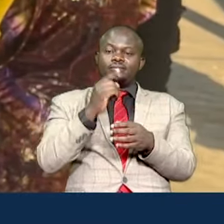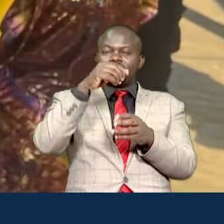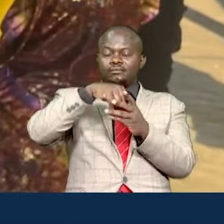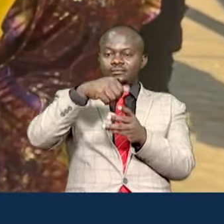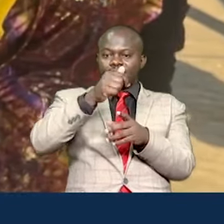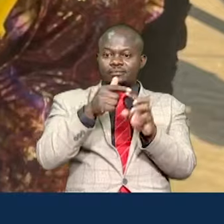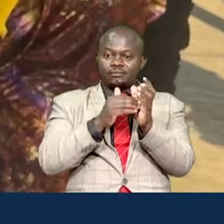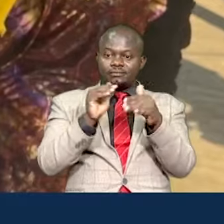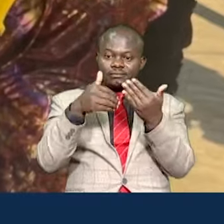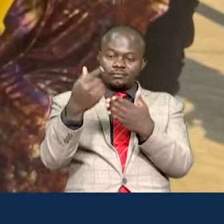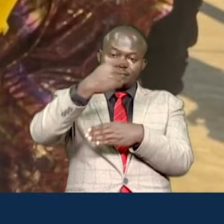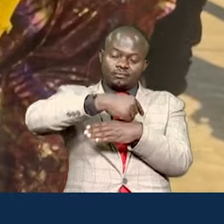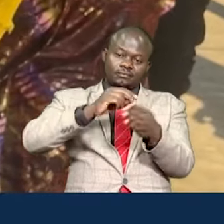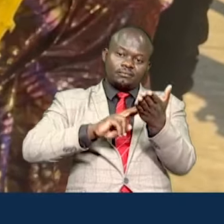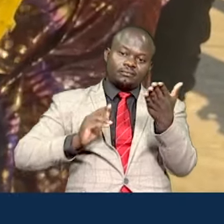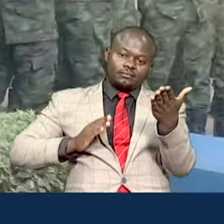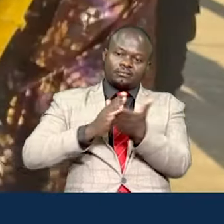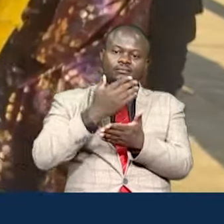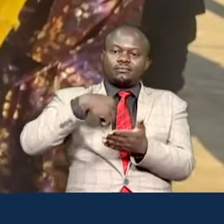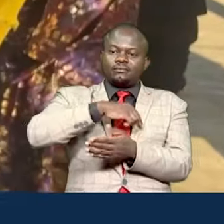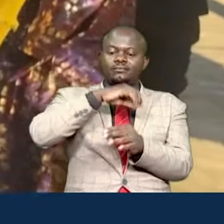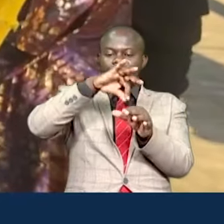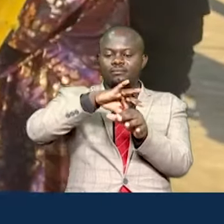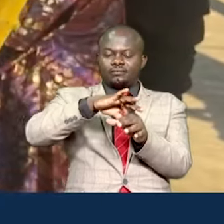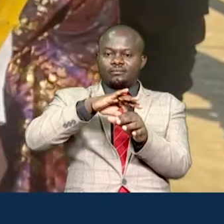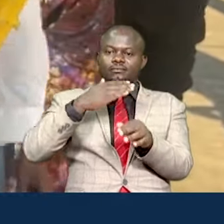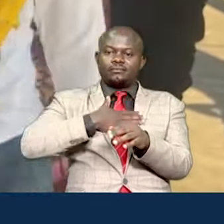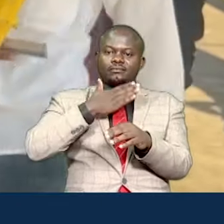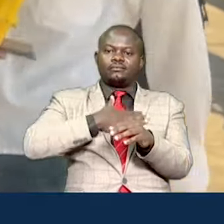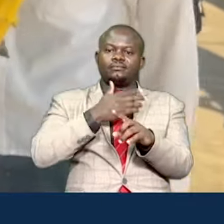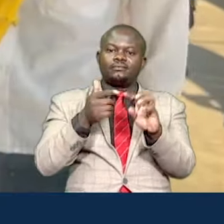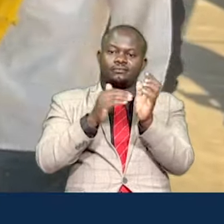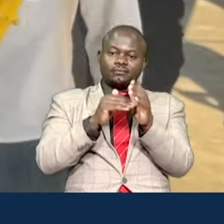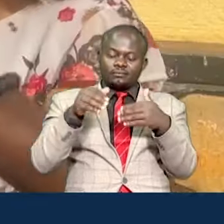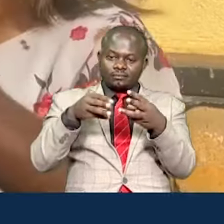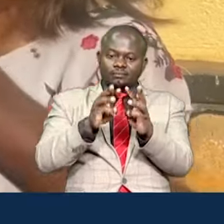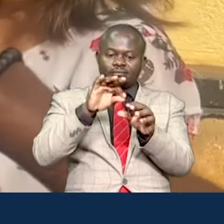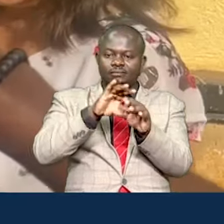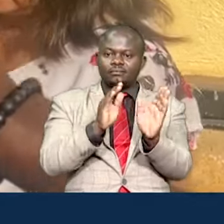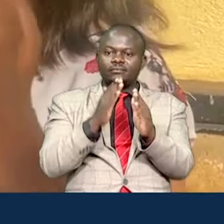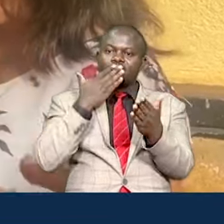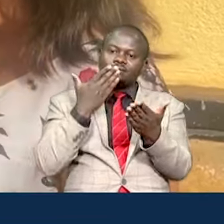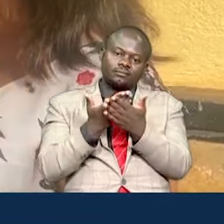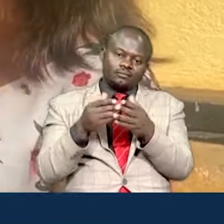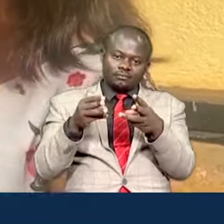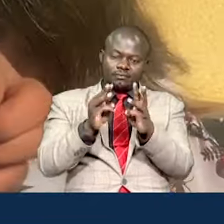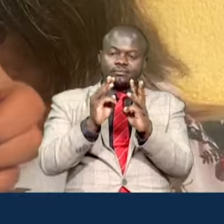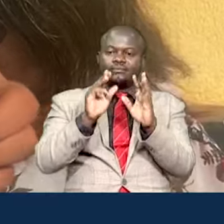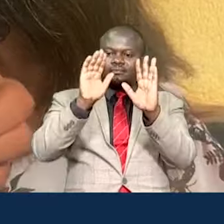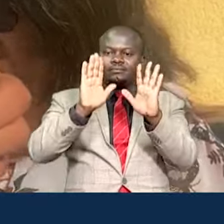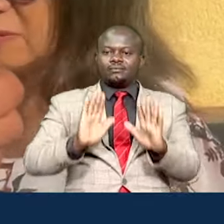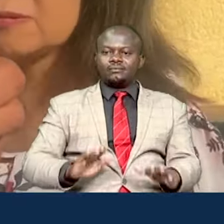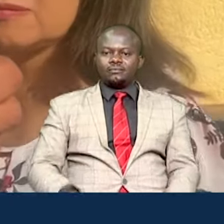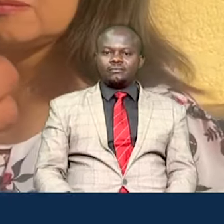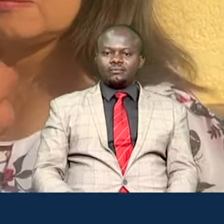no kuba uyu munsi nakoresheje uburenganzira bwanjye bwo gutora. Nanejejwe kandi n'uburyo amatora yateguwe neza ku buryo buhebuje.